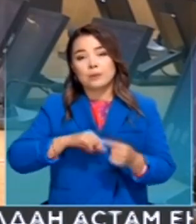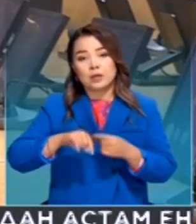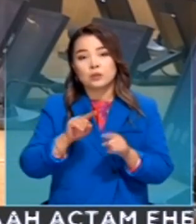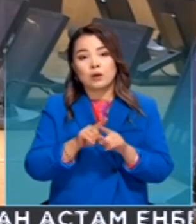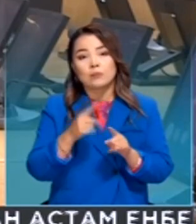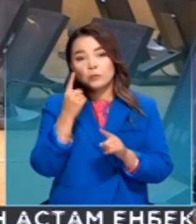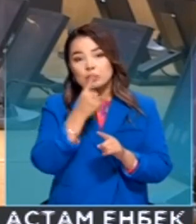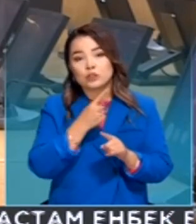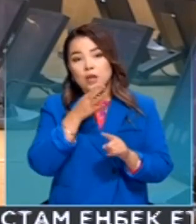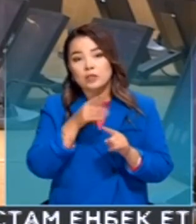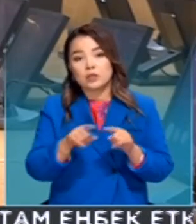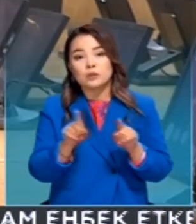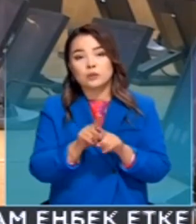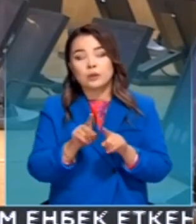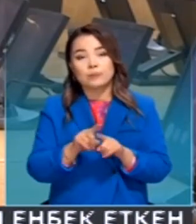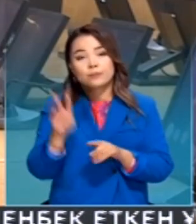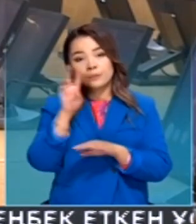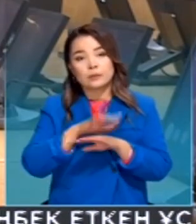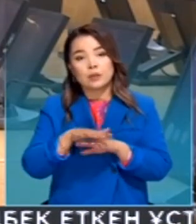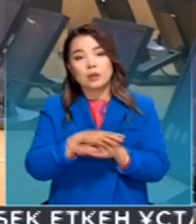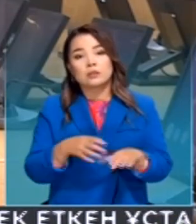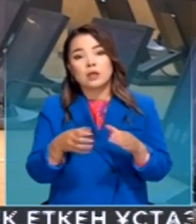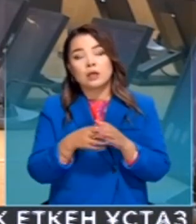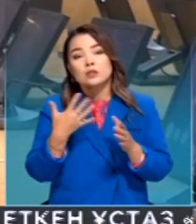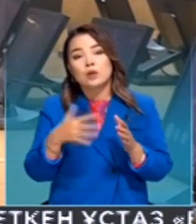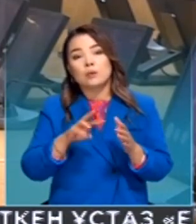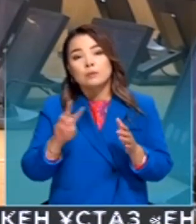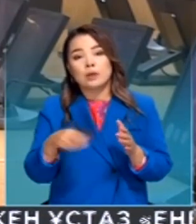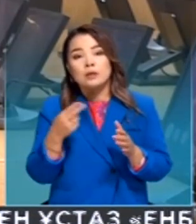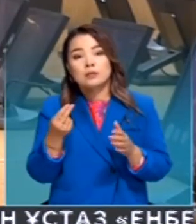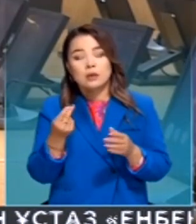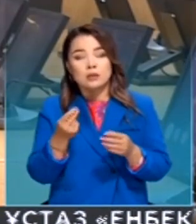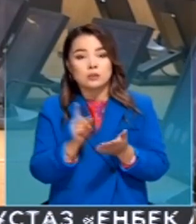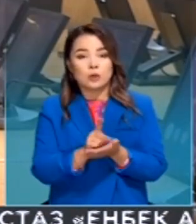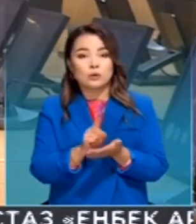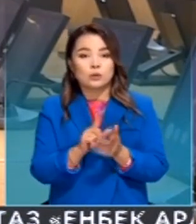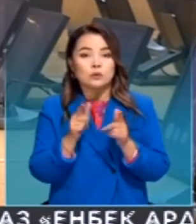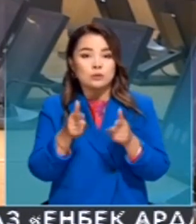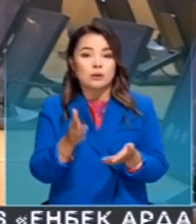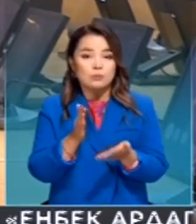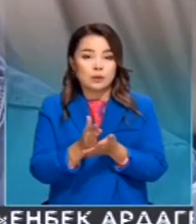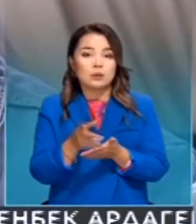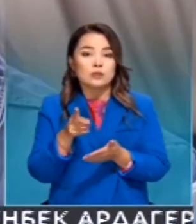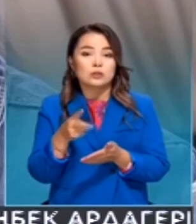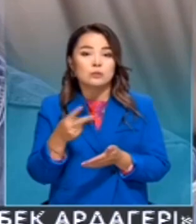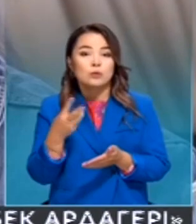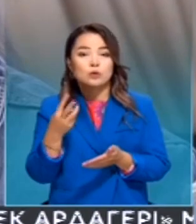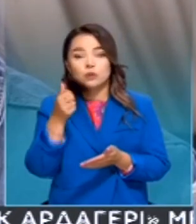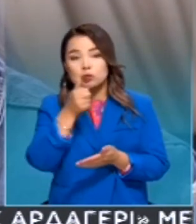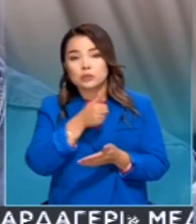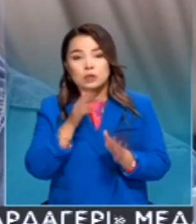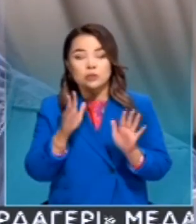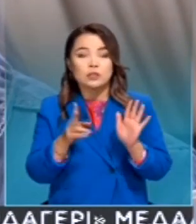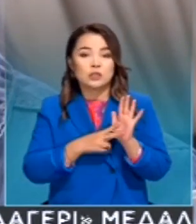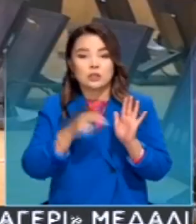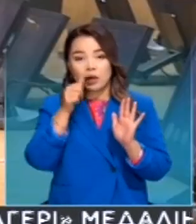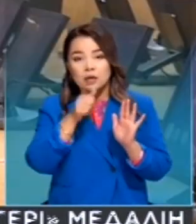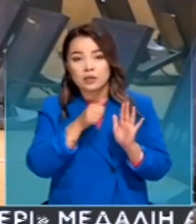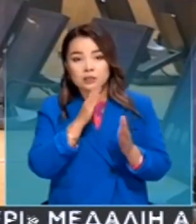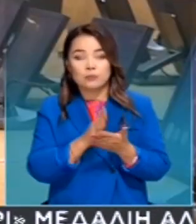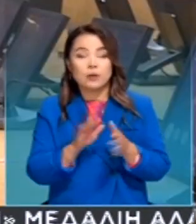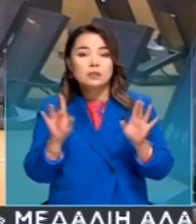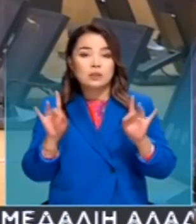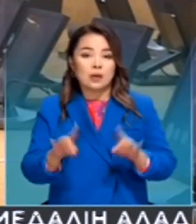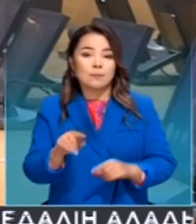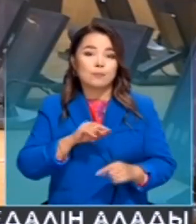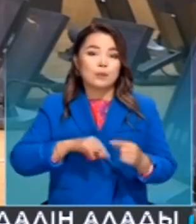жыл бойына еліміздің қазынасына 50 миллиард теңгеге жуық салық түскен. Ал 2023 жылдың тек 7 айында дәл осы